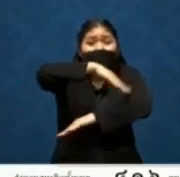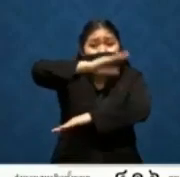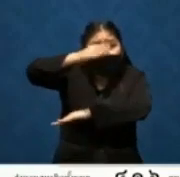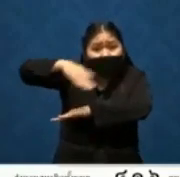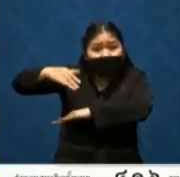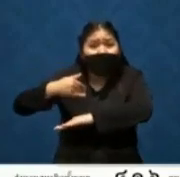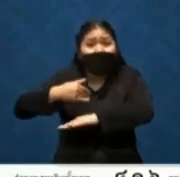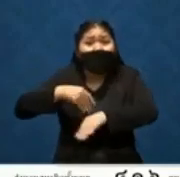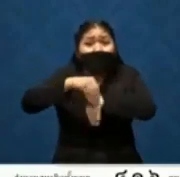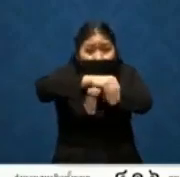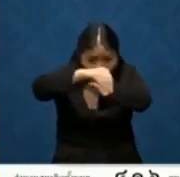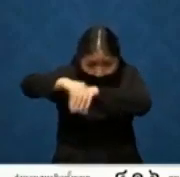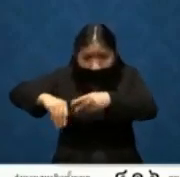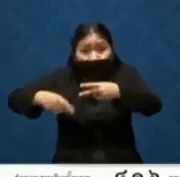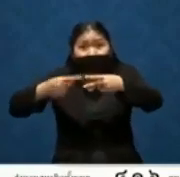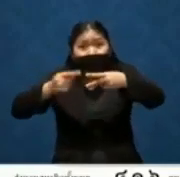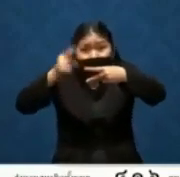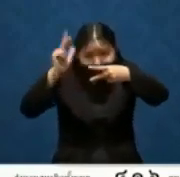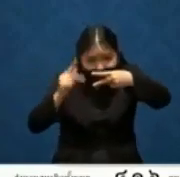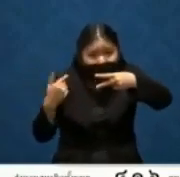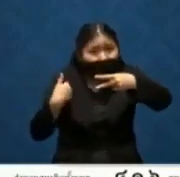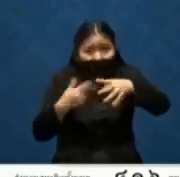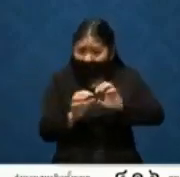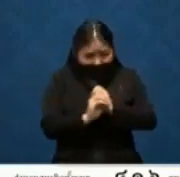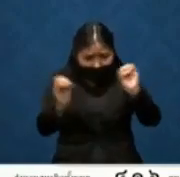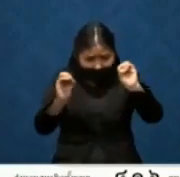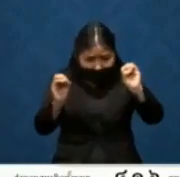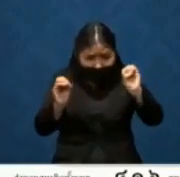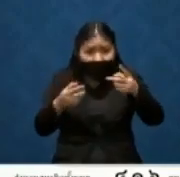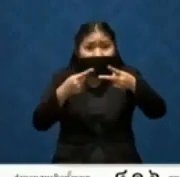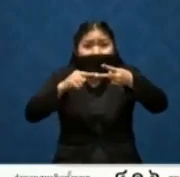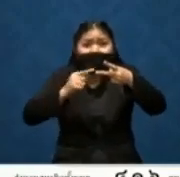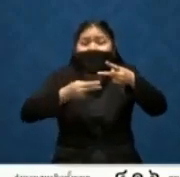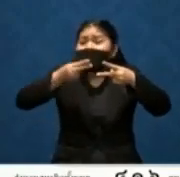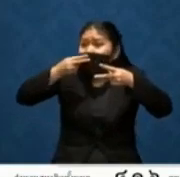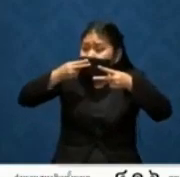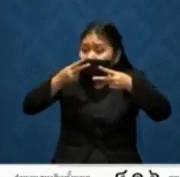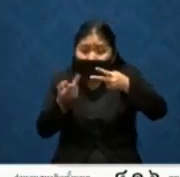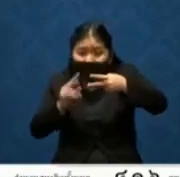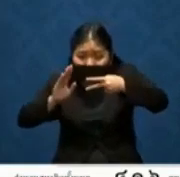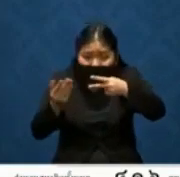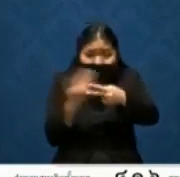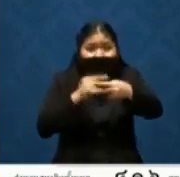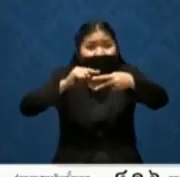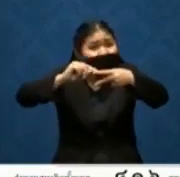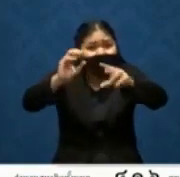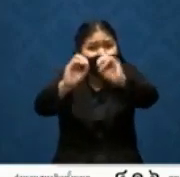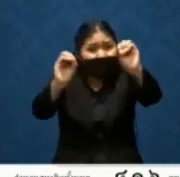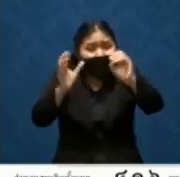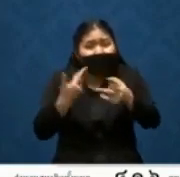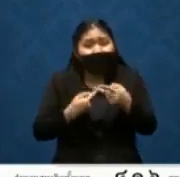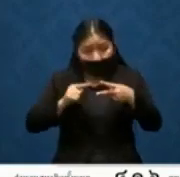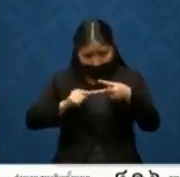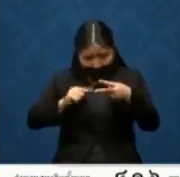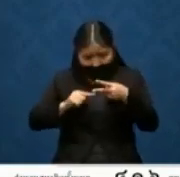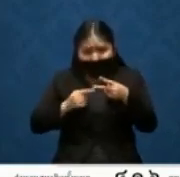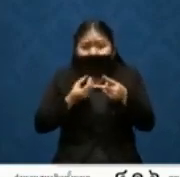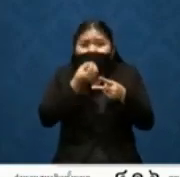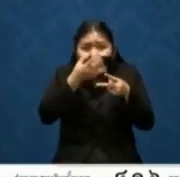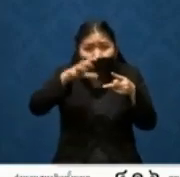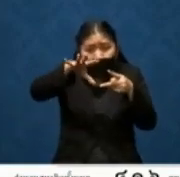กัญชาเราไม่เคยเคยปลูกกัญชาเราไม่เคยเอากัญชงไปสูบเป็นกัญชาเราไม่เอากัญชงที่ช่อ